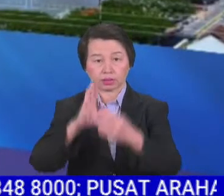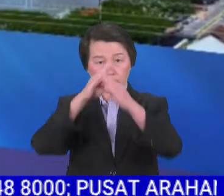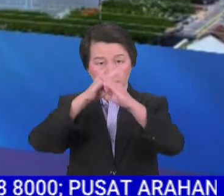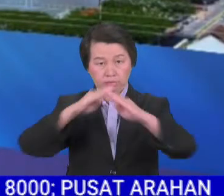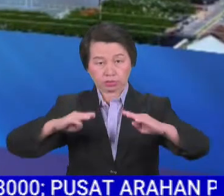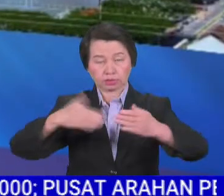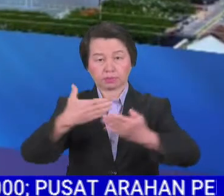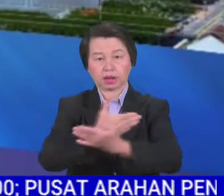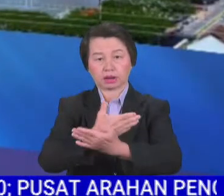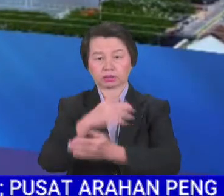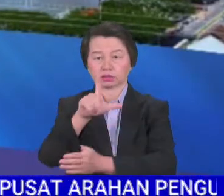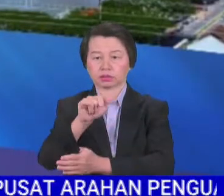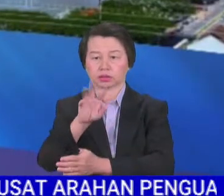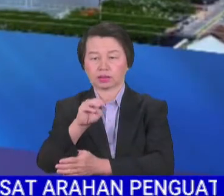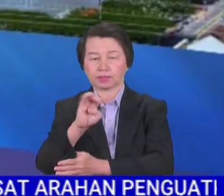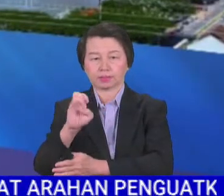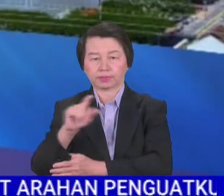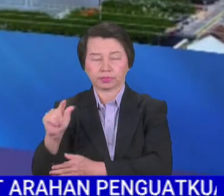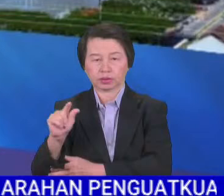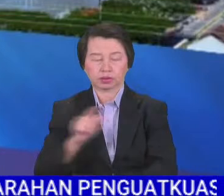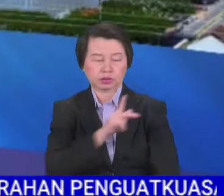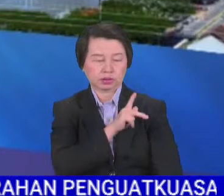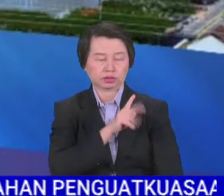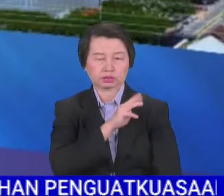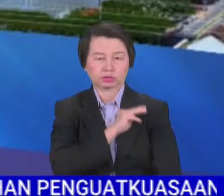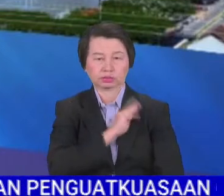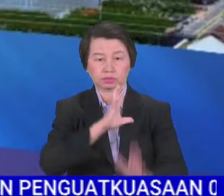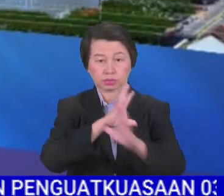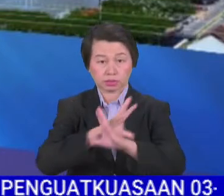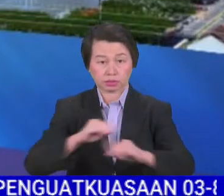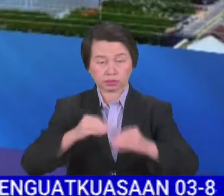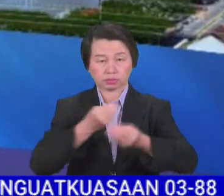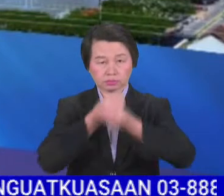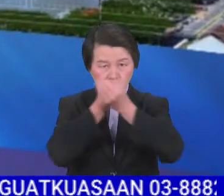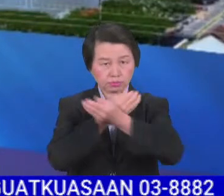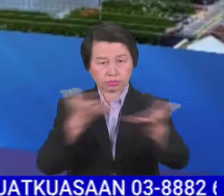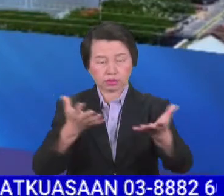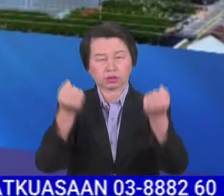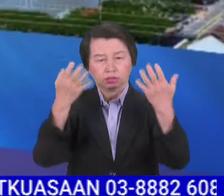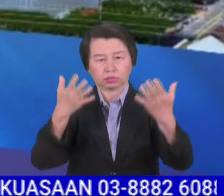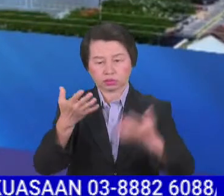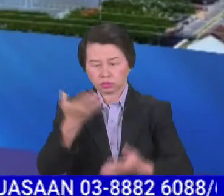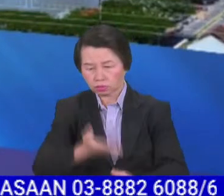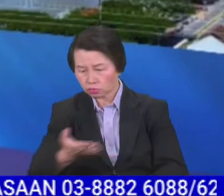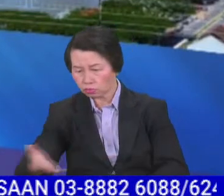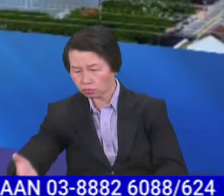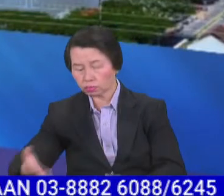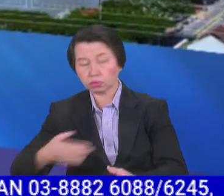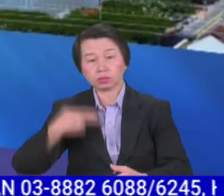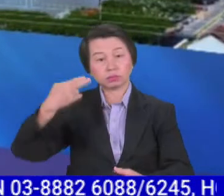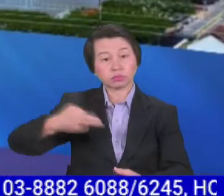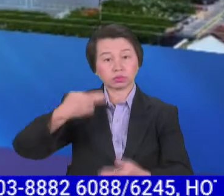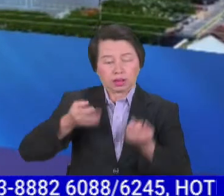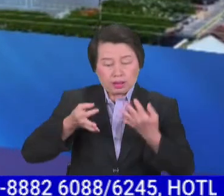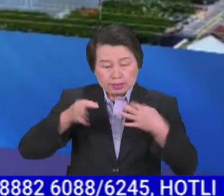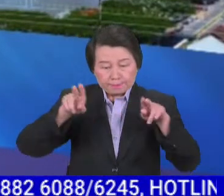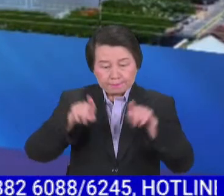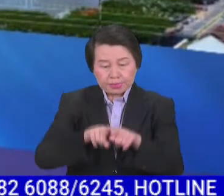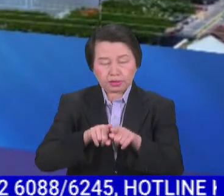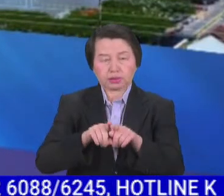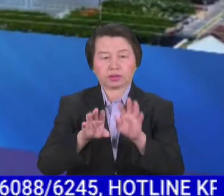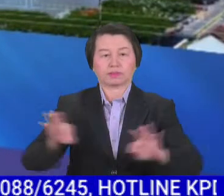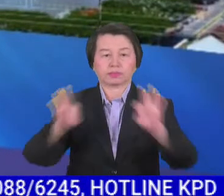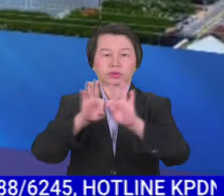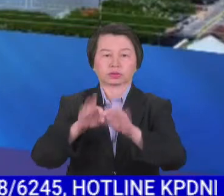Baharu Limbang. Premier Sarawak Dato' Patigi Tan Sri Abang Johari Tun Openg memberitahu banyak hazanah dan peristiwa penting yang berlaku di bahagian